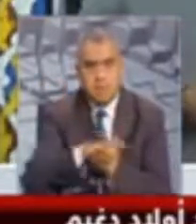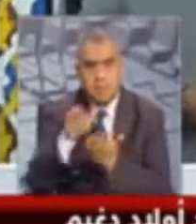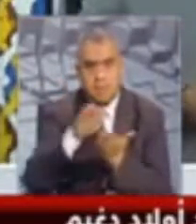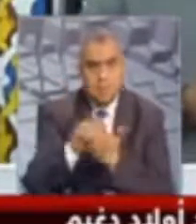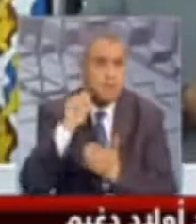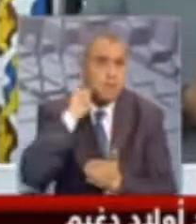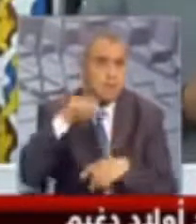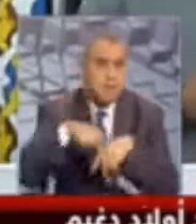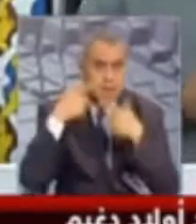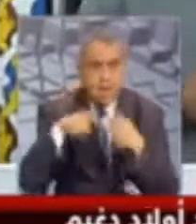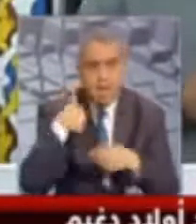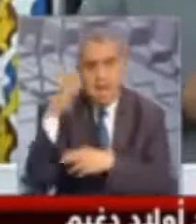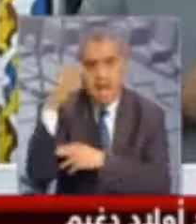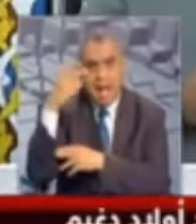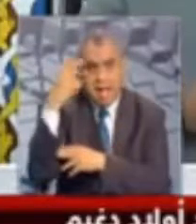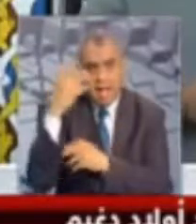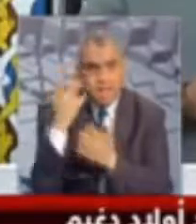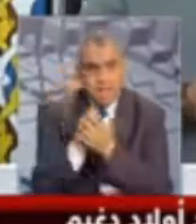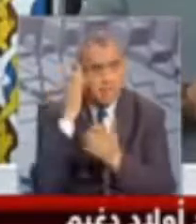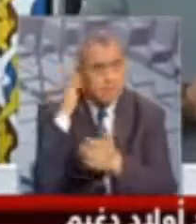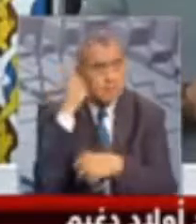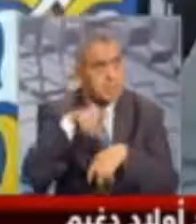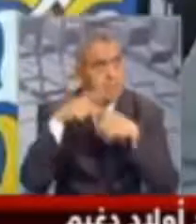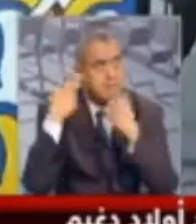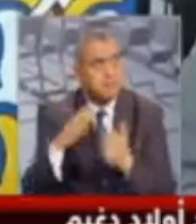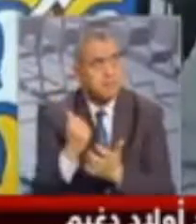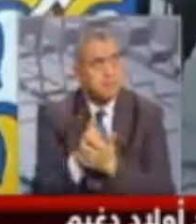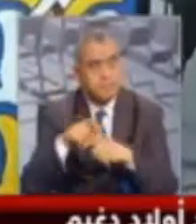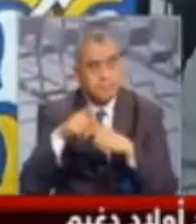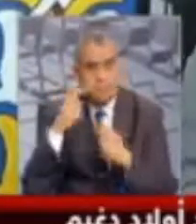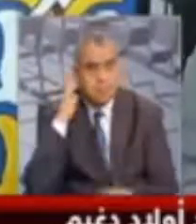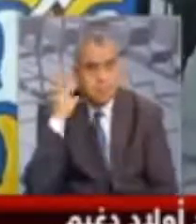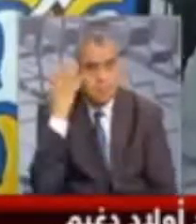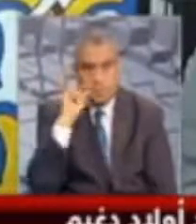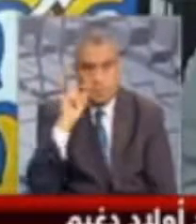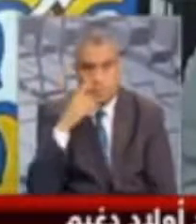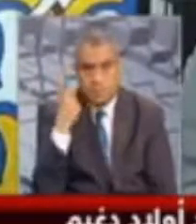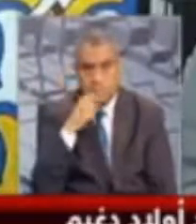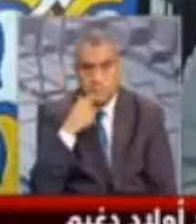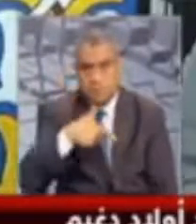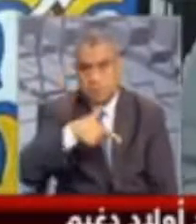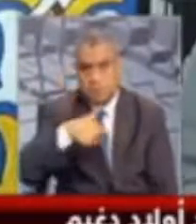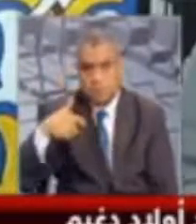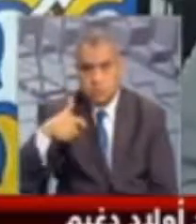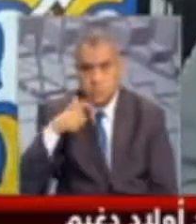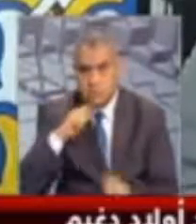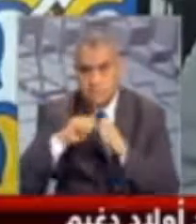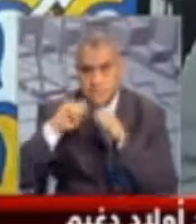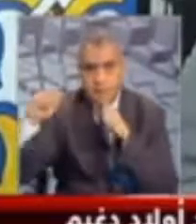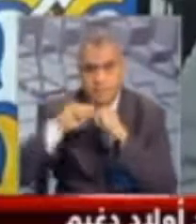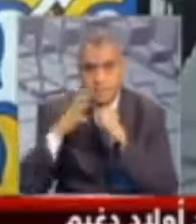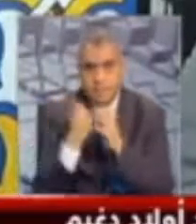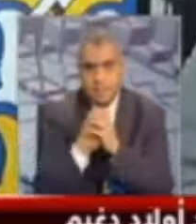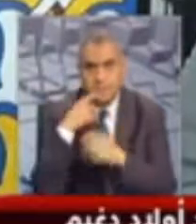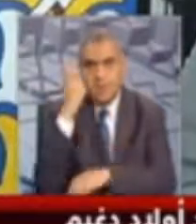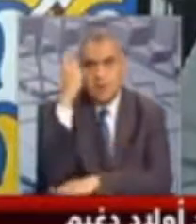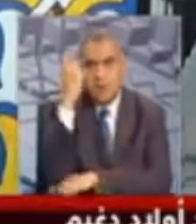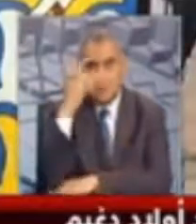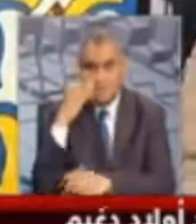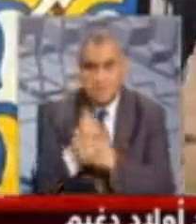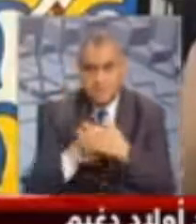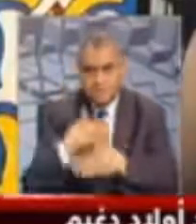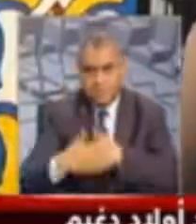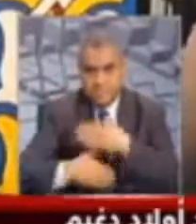بمدينة العالمين. بالفعل هذا المسجد مسجد أولاد غيم الذي بني على مساحة 600 متر وأقامته وزارة الأوقاف